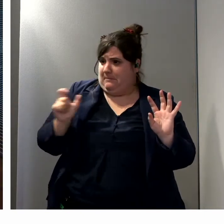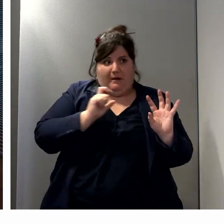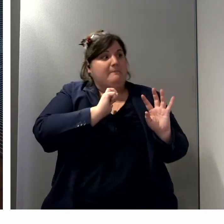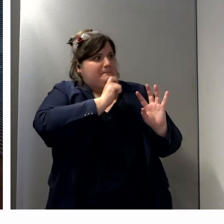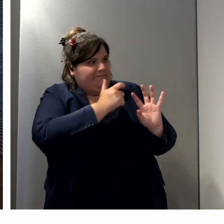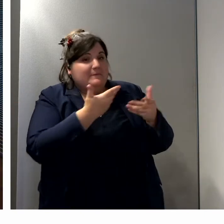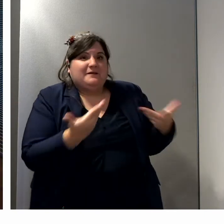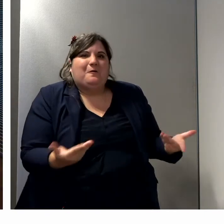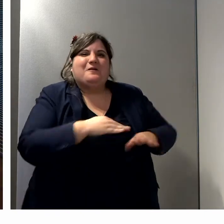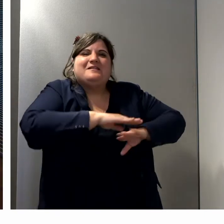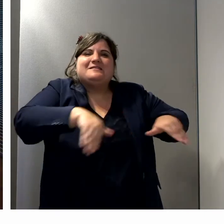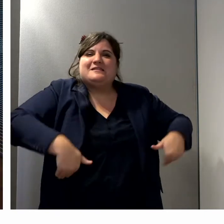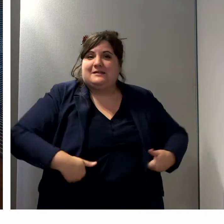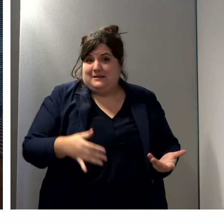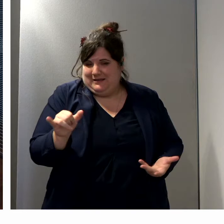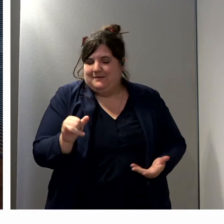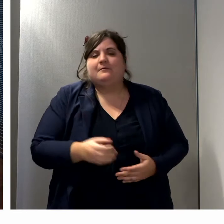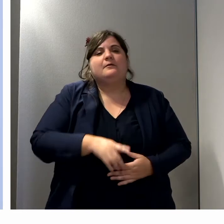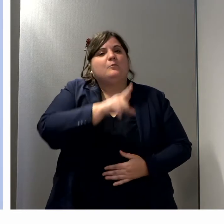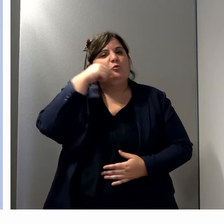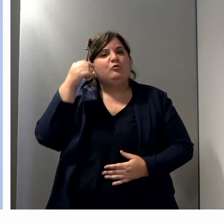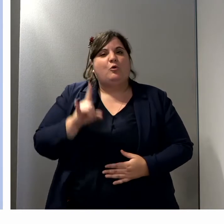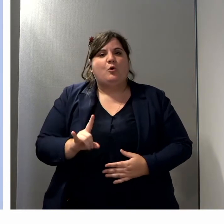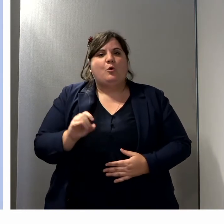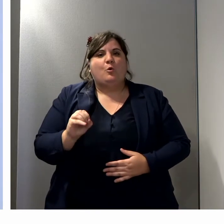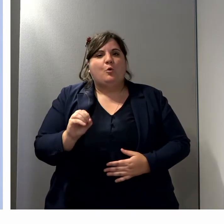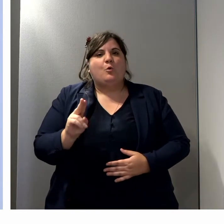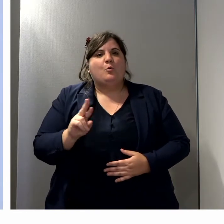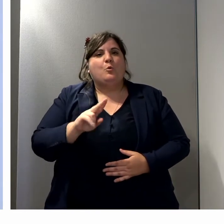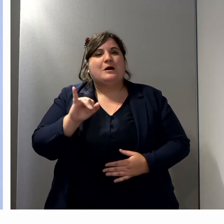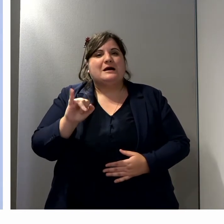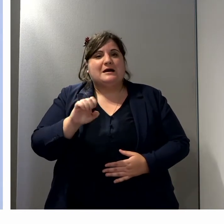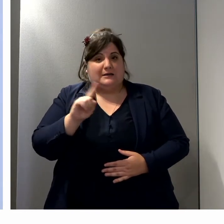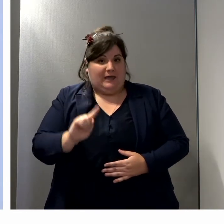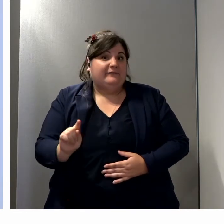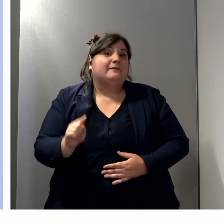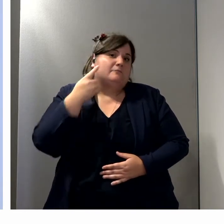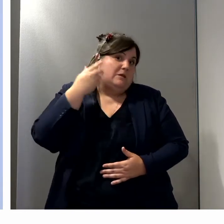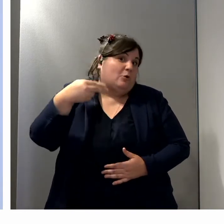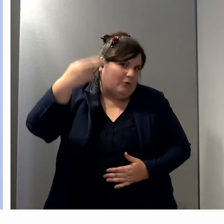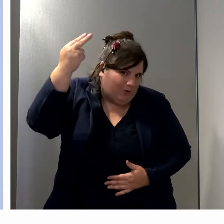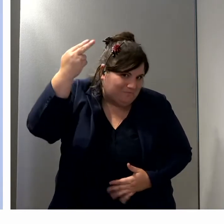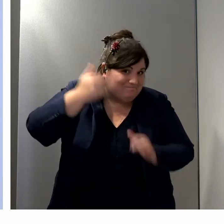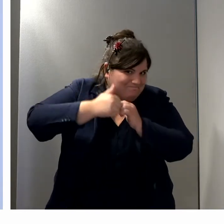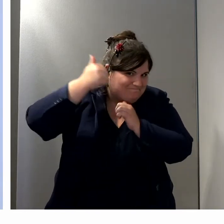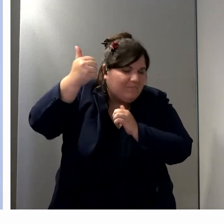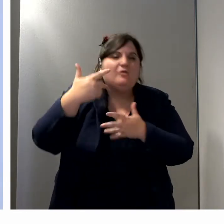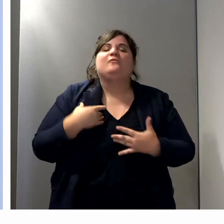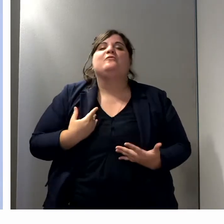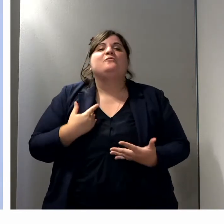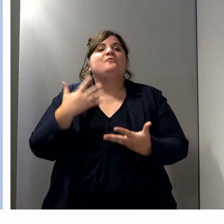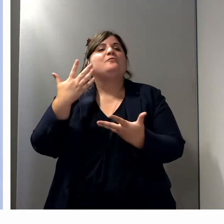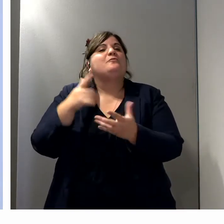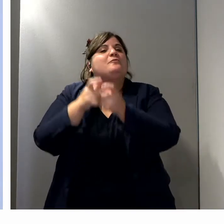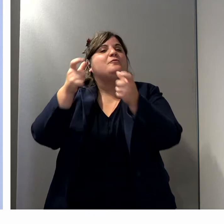je me tourne maintenant vers Simon Ouriès, qui est dans le Nord, à distance. Simon, vous êtes directeur de Signes de